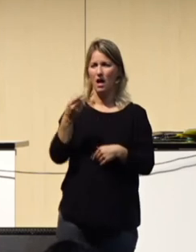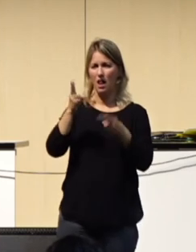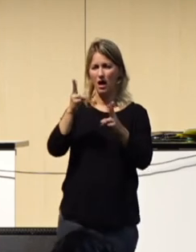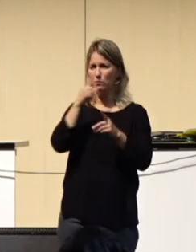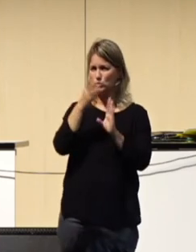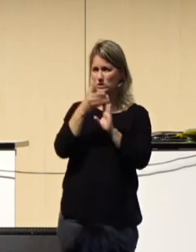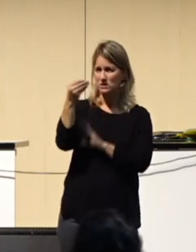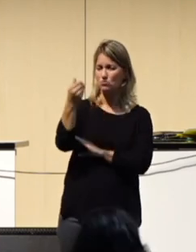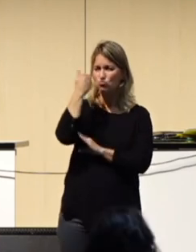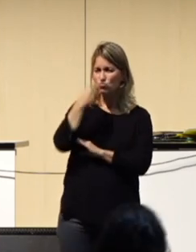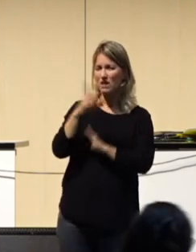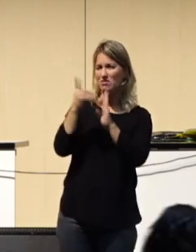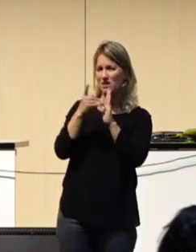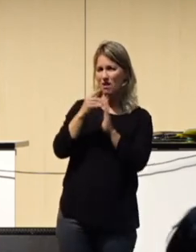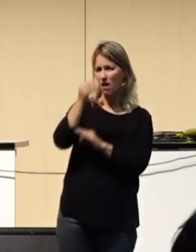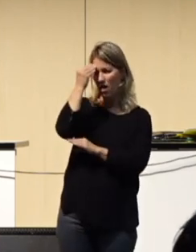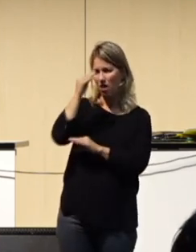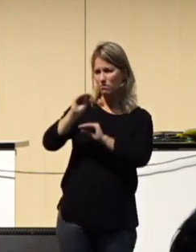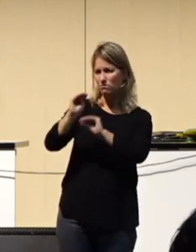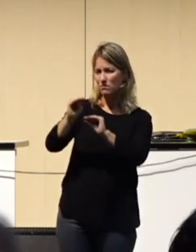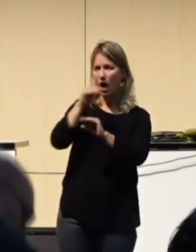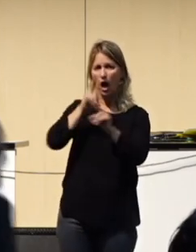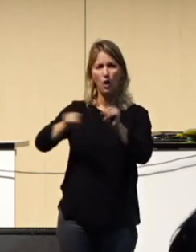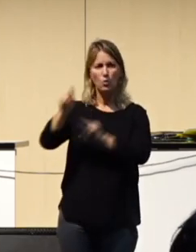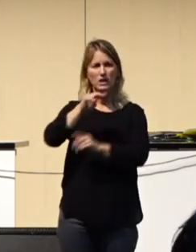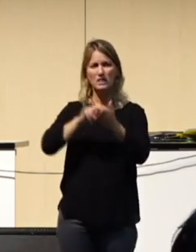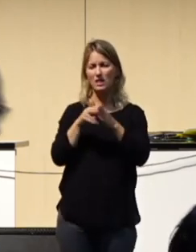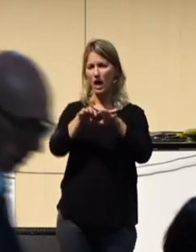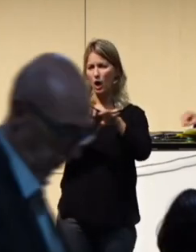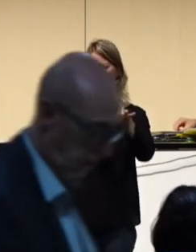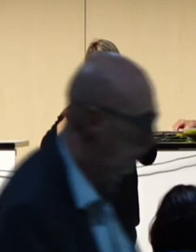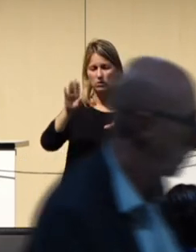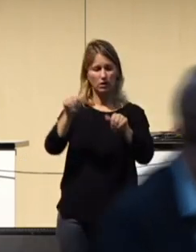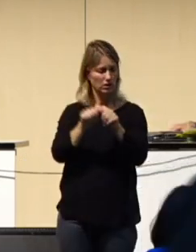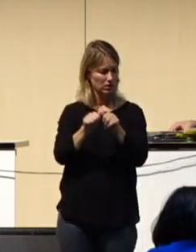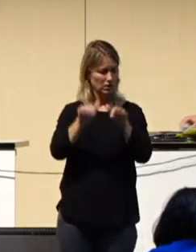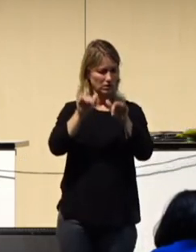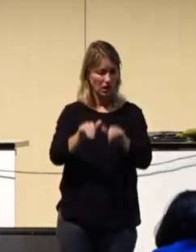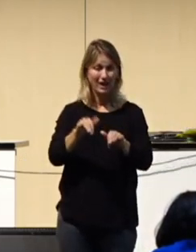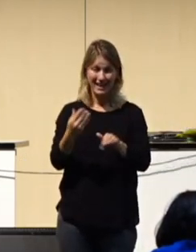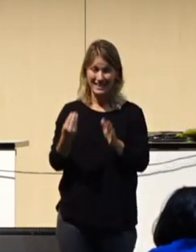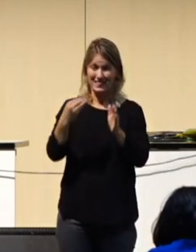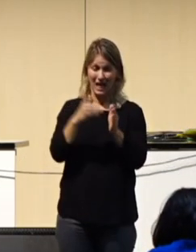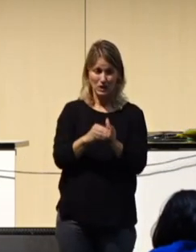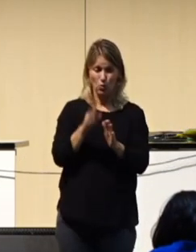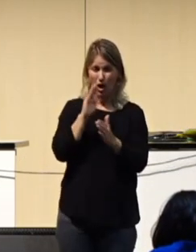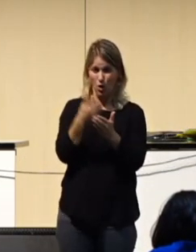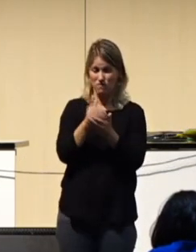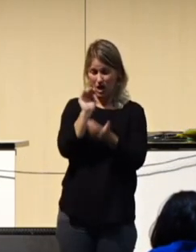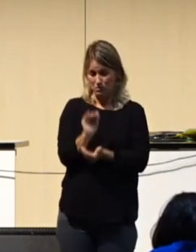Lernplattformen bzw. der mangelhaften technischen Ausstattung, kommt nun also noch ein solches dickes Aufgabenpaket